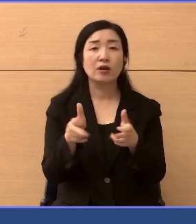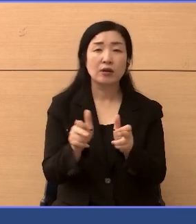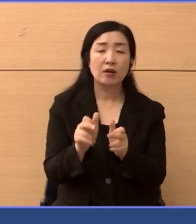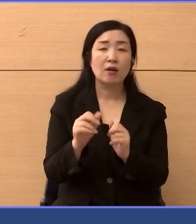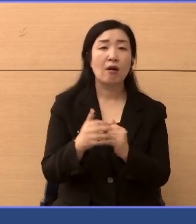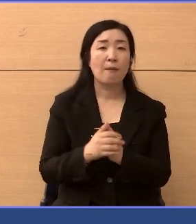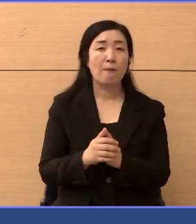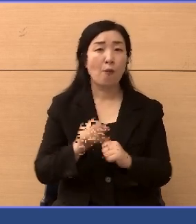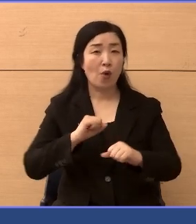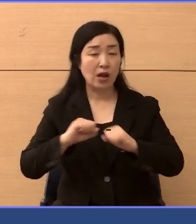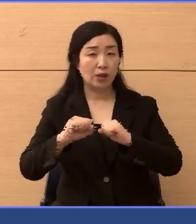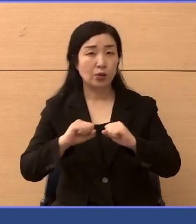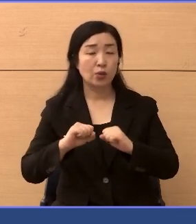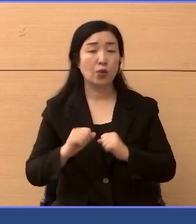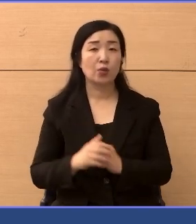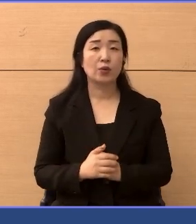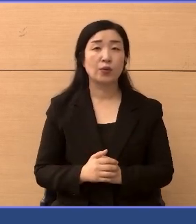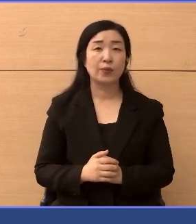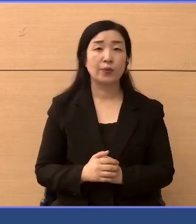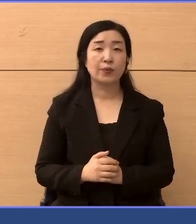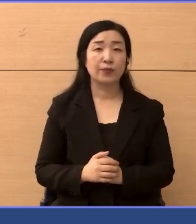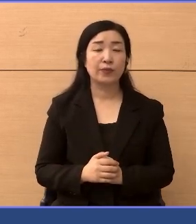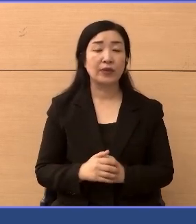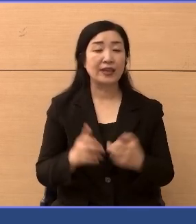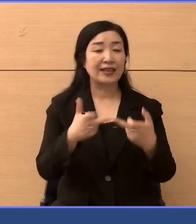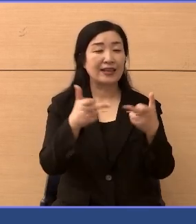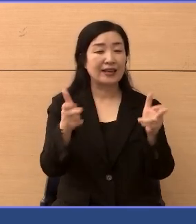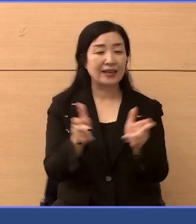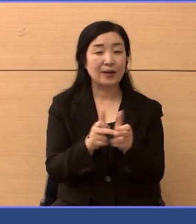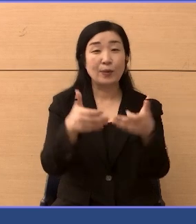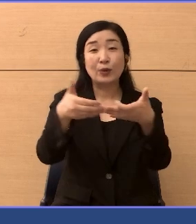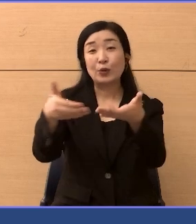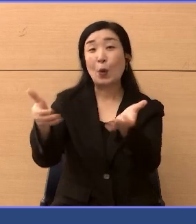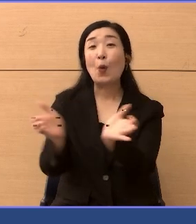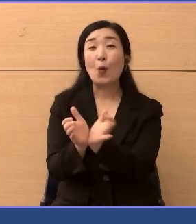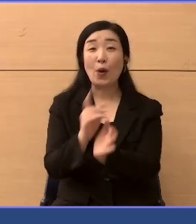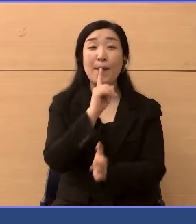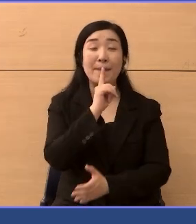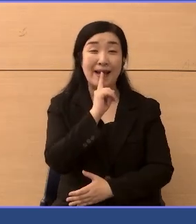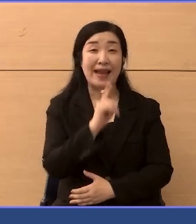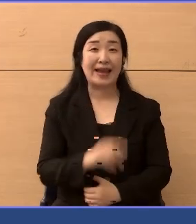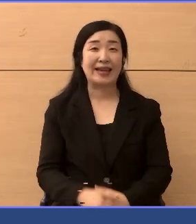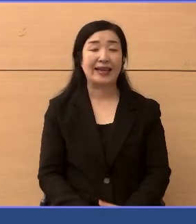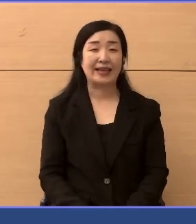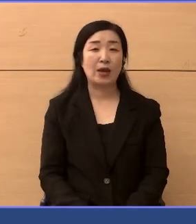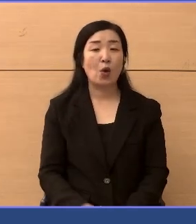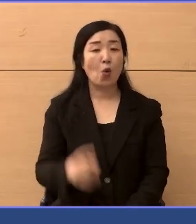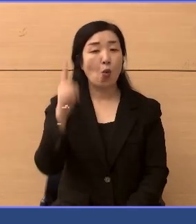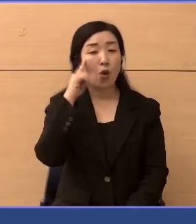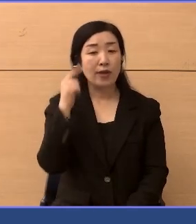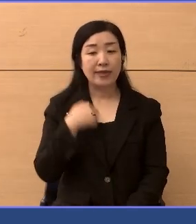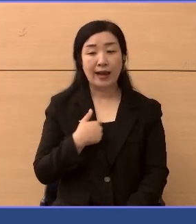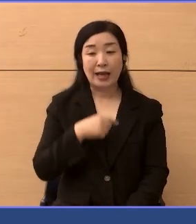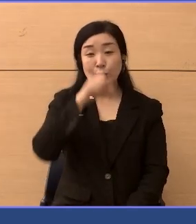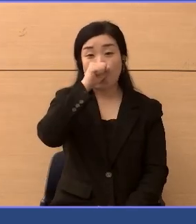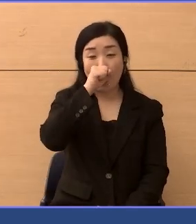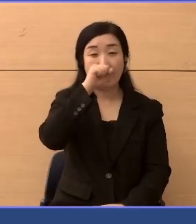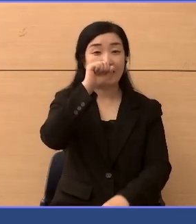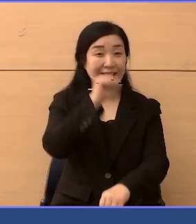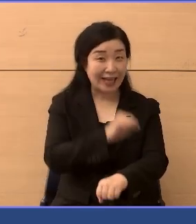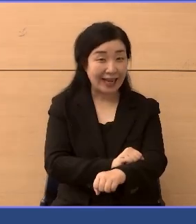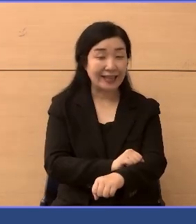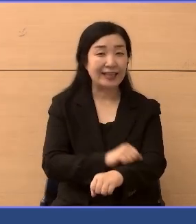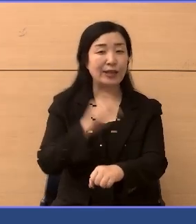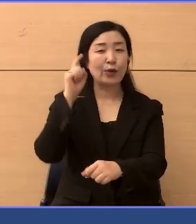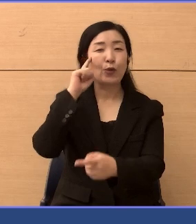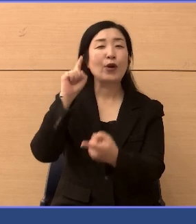클럽이든 interests or 클럽이라고 하면 동호회를 말씀드리는 건데요. 자신의 developing 관심사 one of 관련된 their